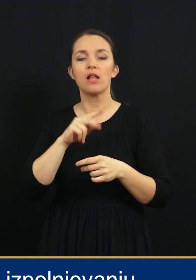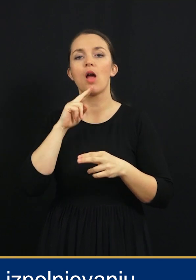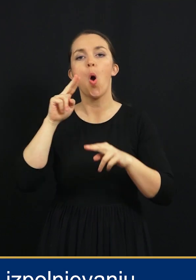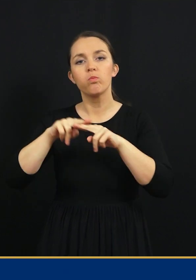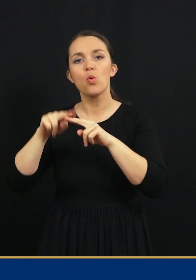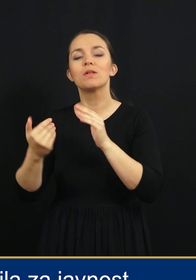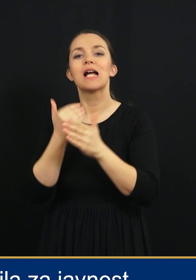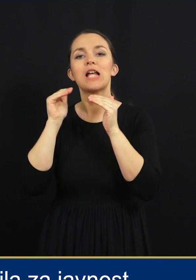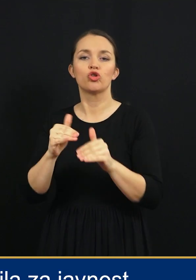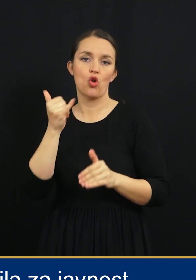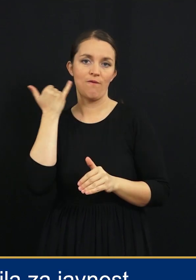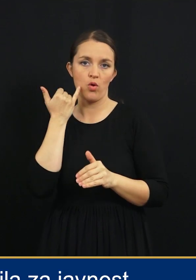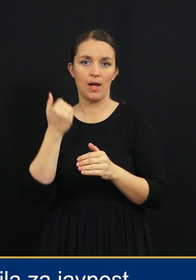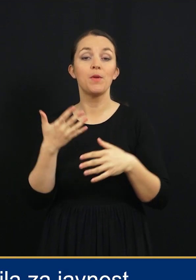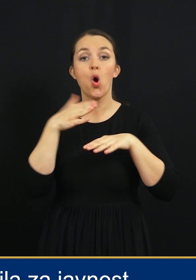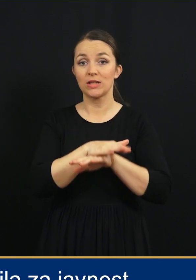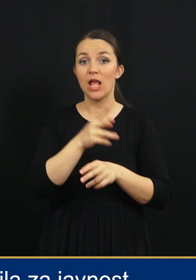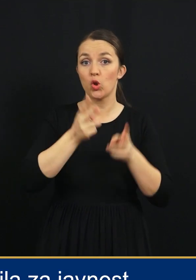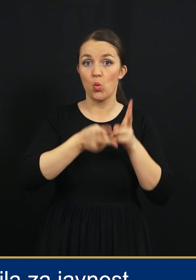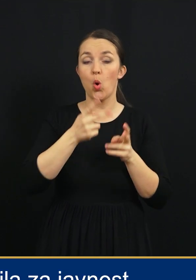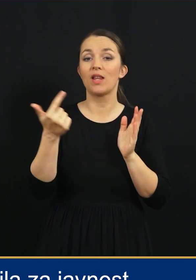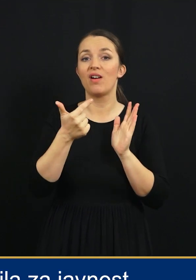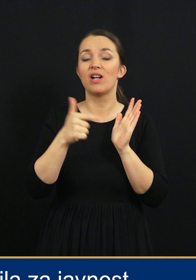voda. OZN, New York,